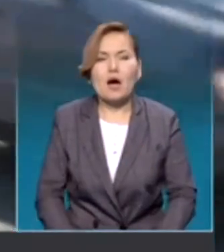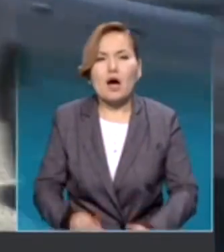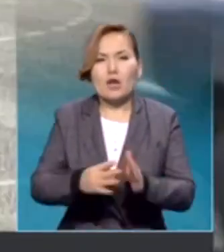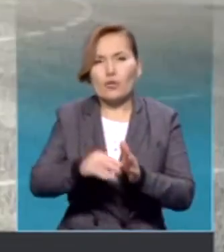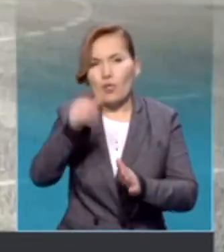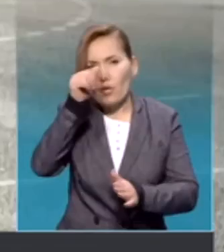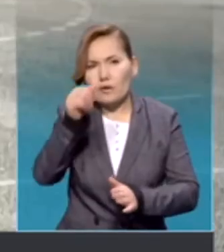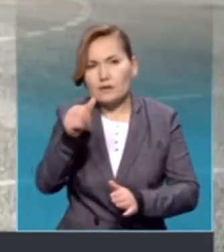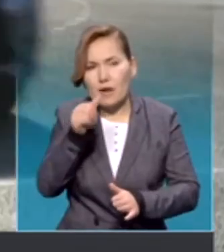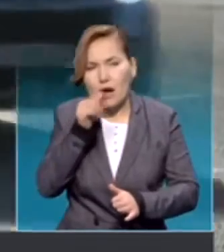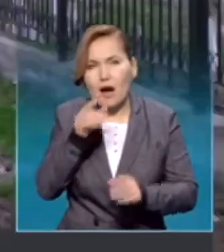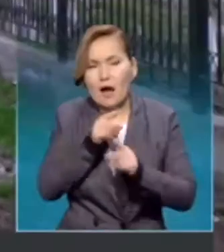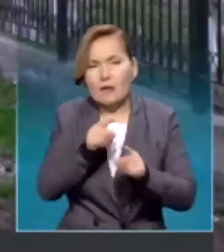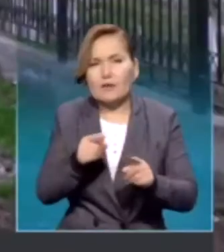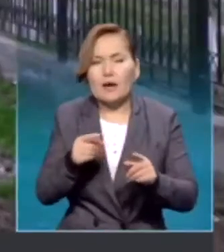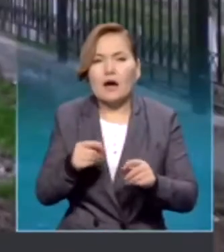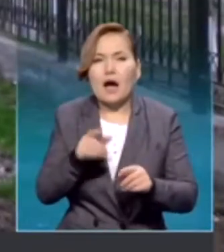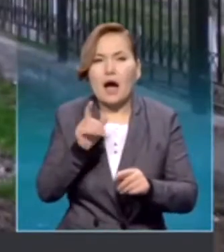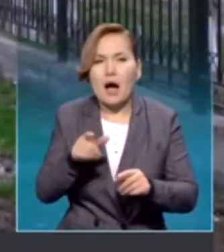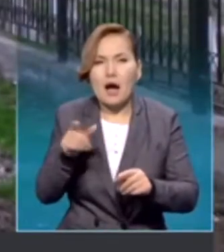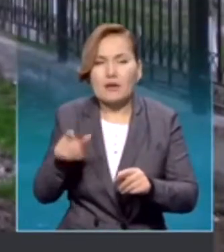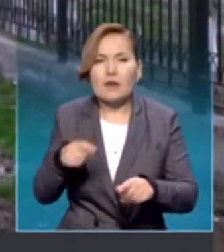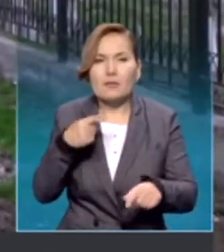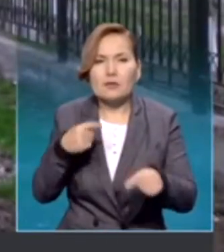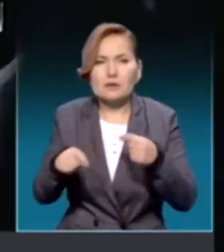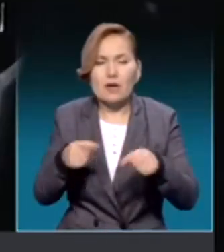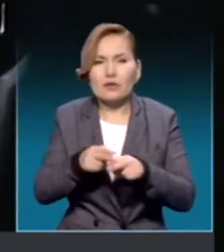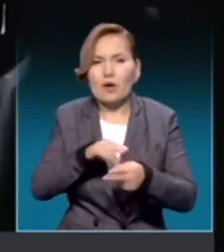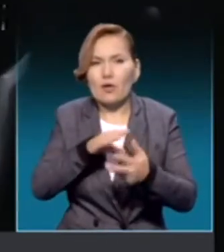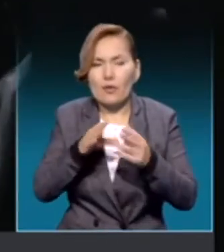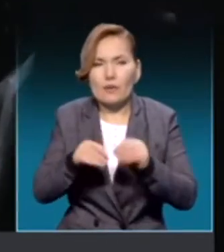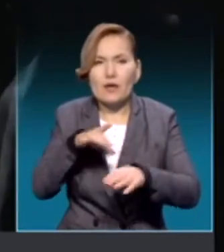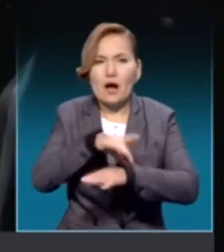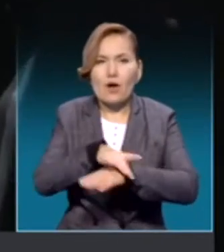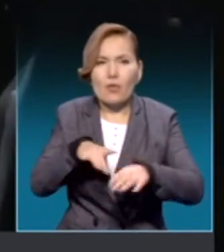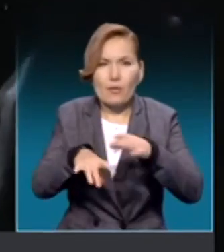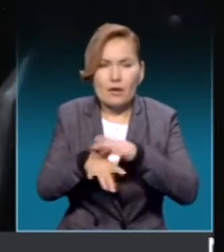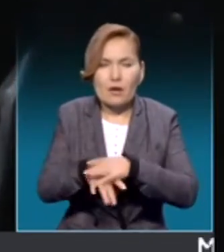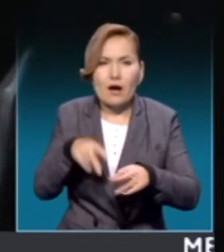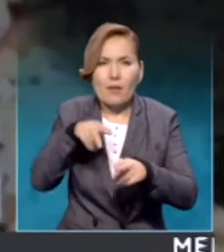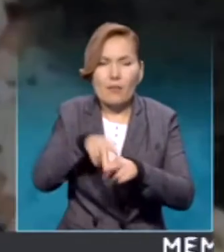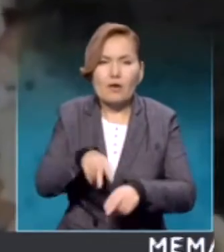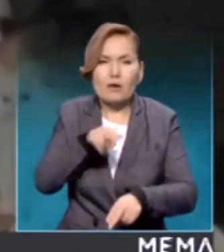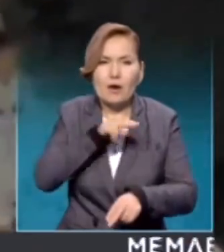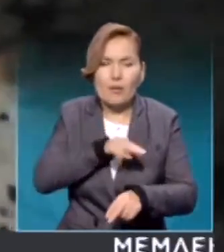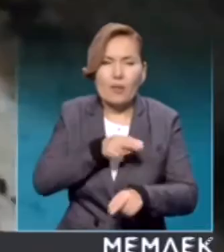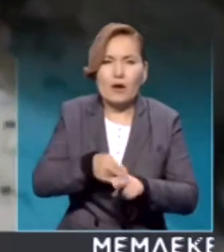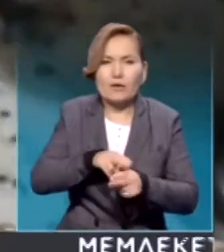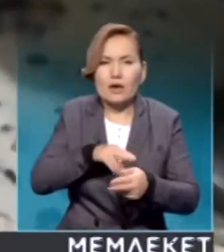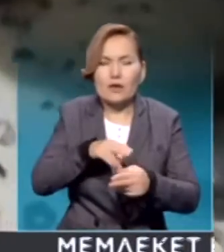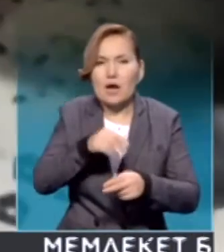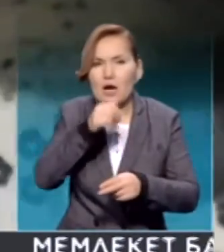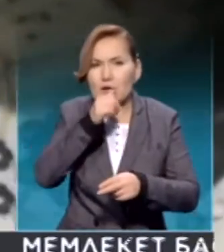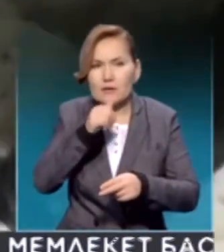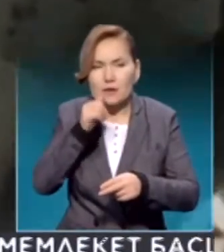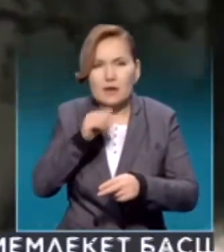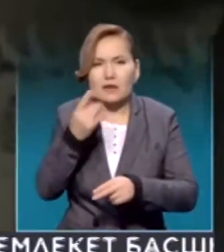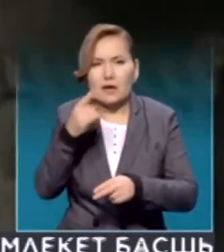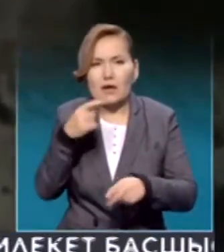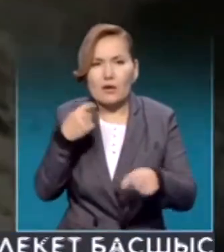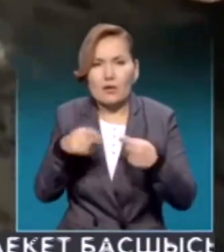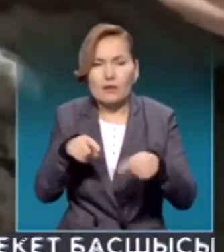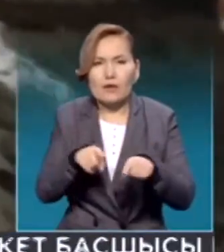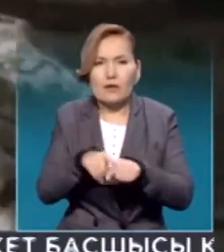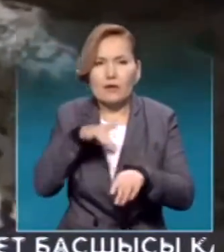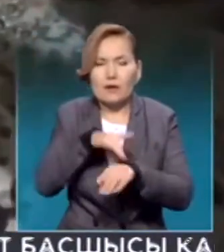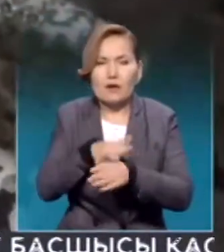адам саудасына қатысты 79 қылмыстық іс тергелген, оның ішінде құлдыққа мәжбүрлеу, қинап ұстау, сату фактілері бар. Тіпті жаңа туған нәрестені саудаға салатындар